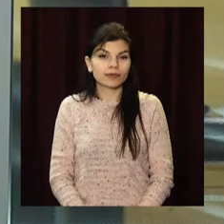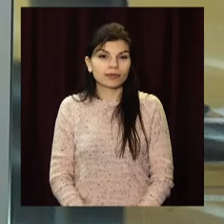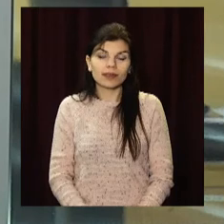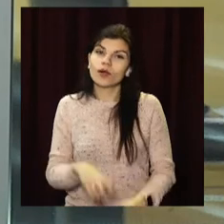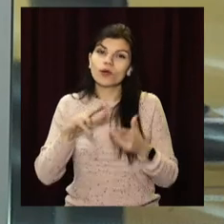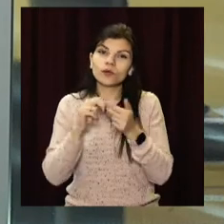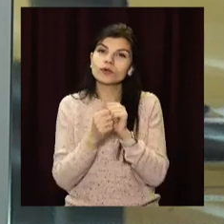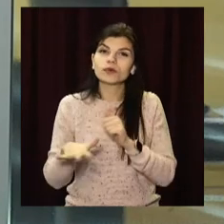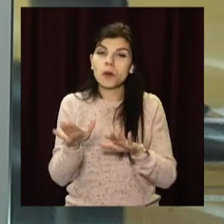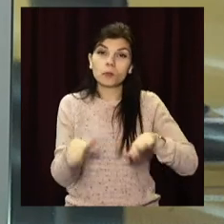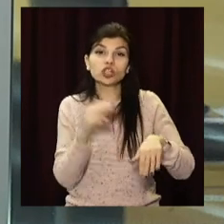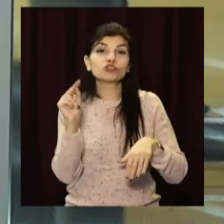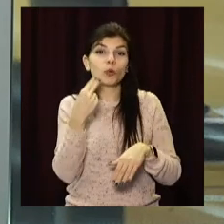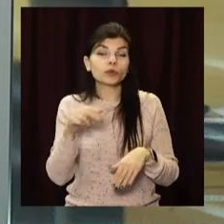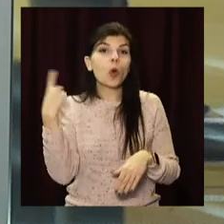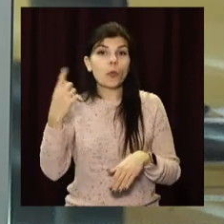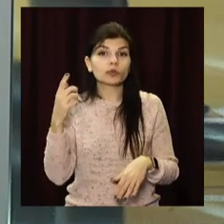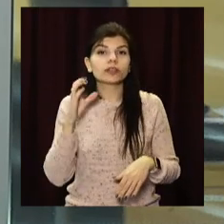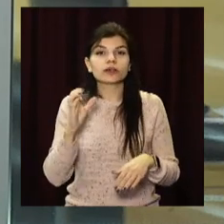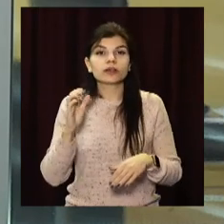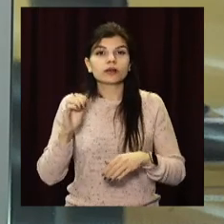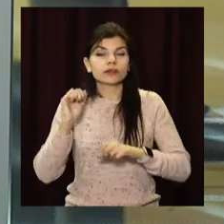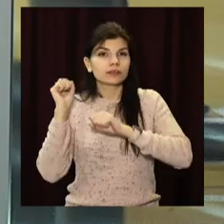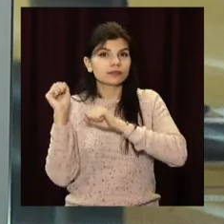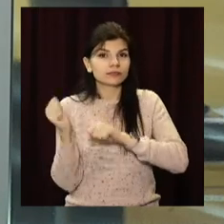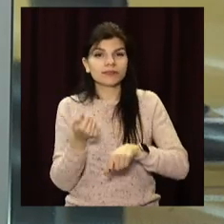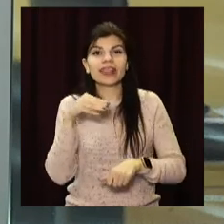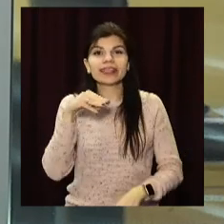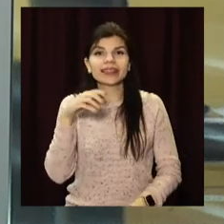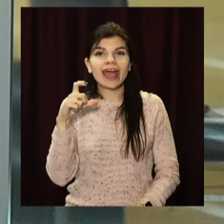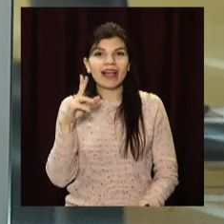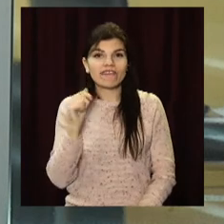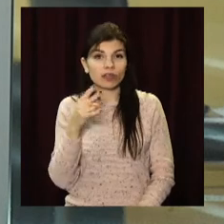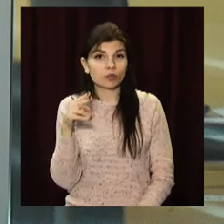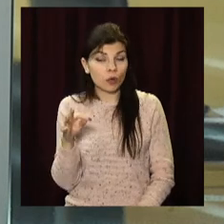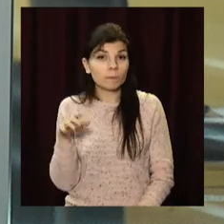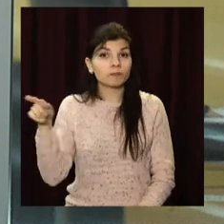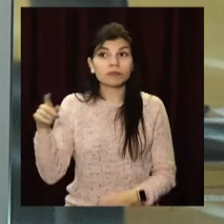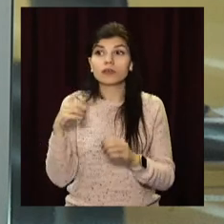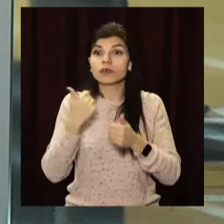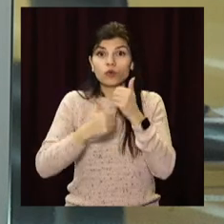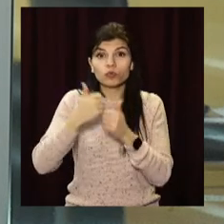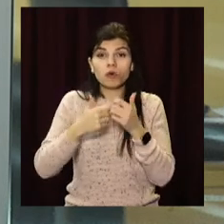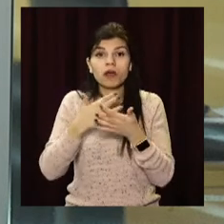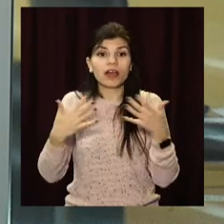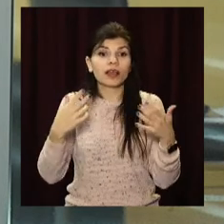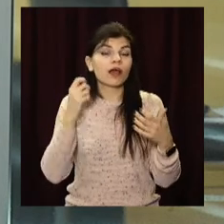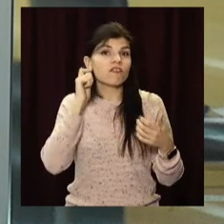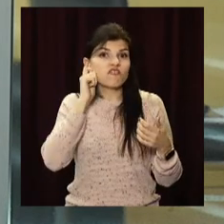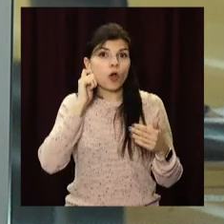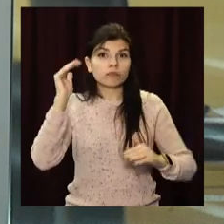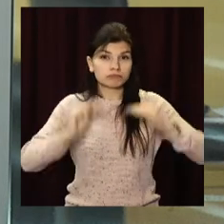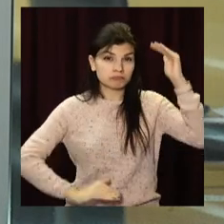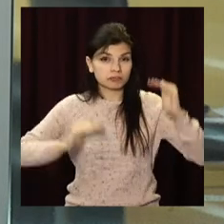У Кам'янському пройшов чемпіонат області з тхе-кван-до. Участь у ньому взяли 15 команд. Це 250 різновікових